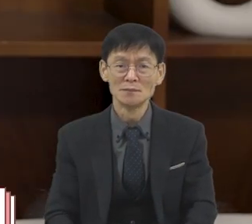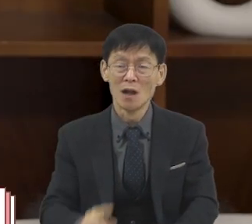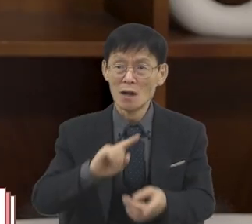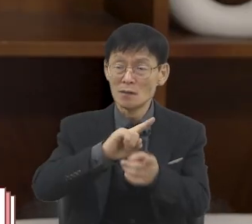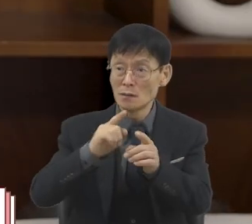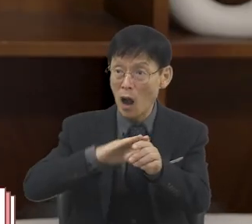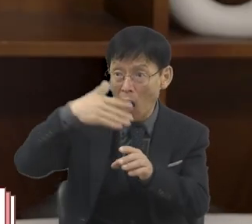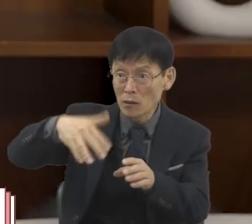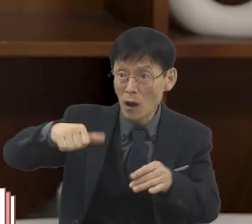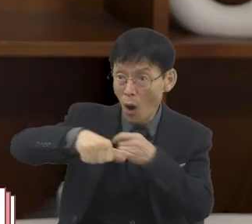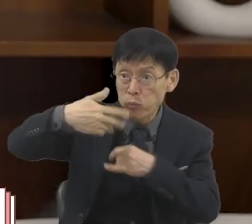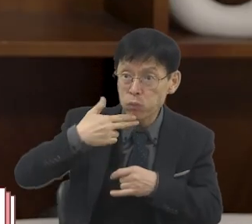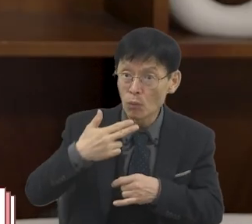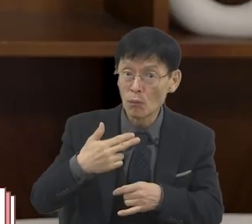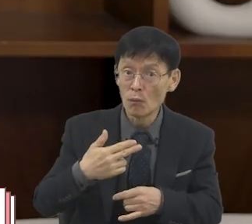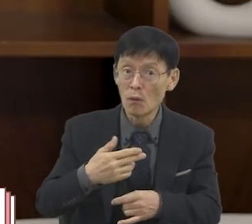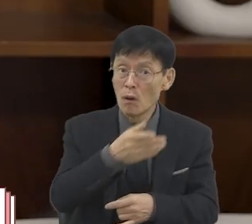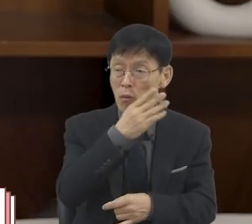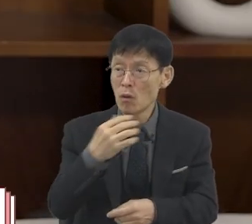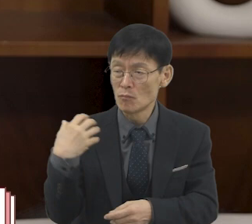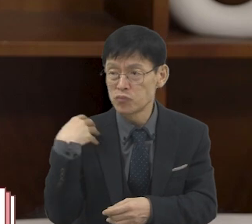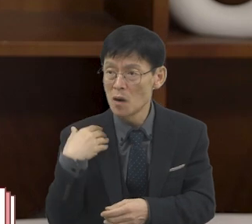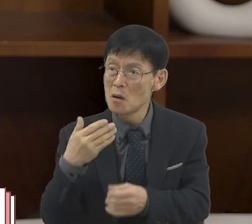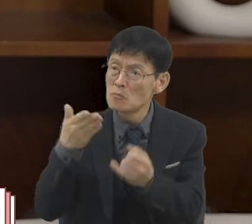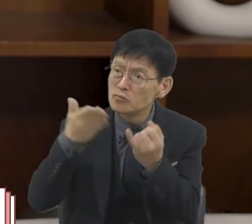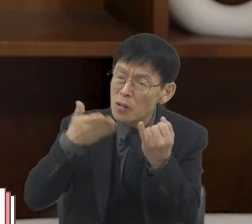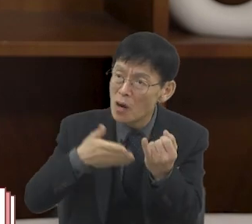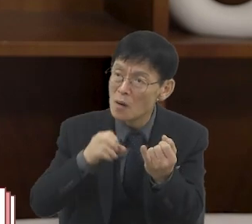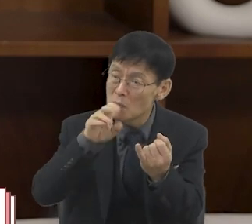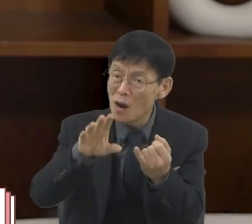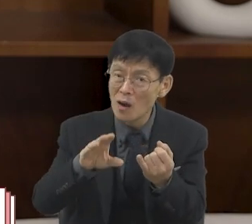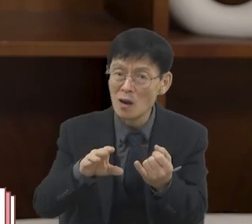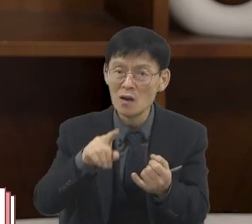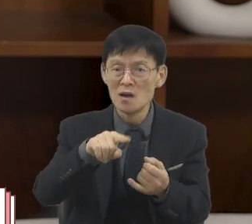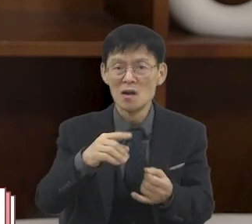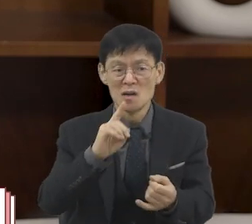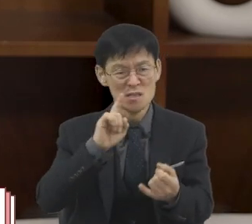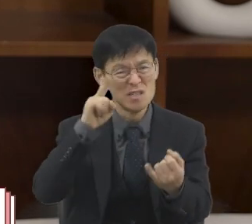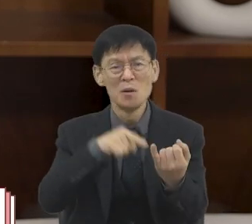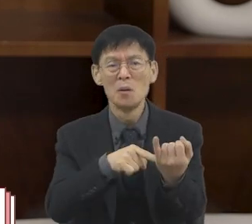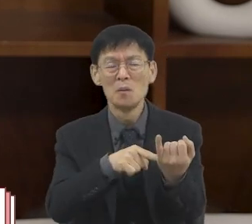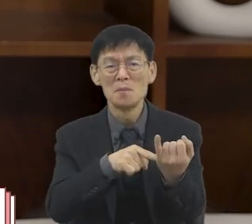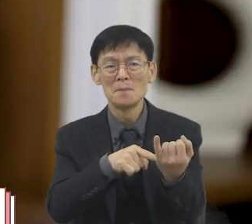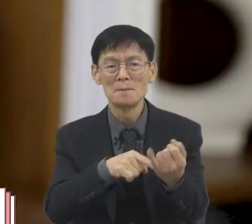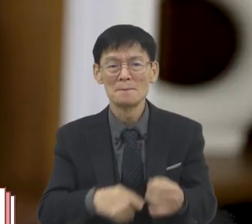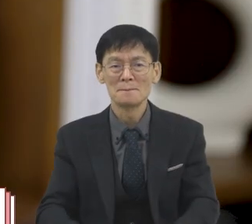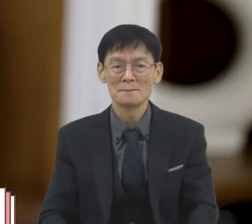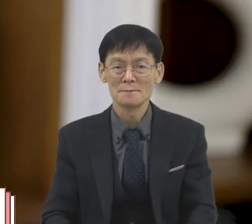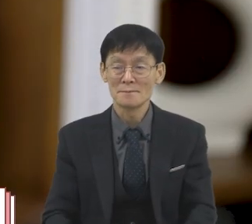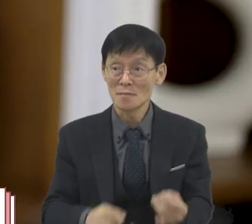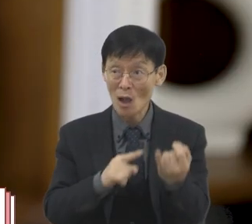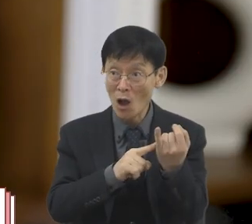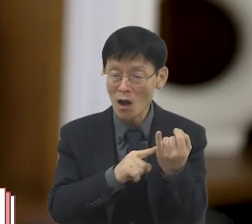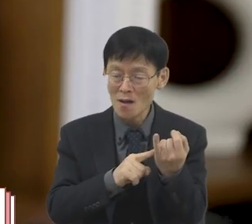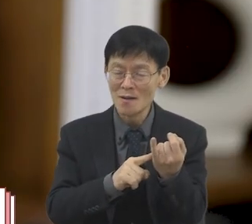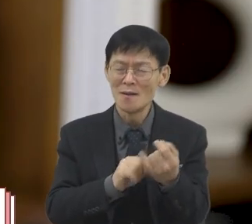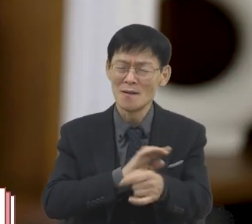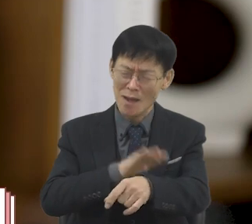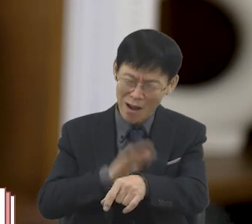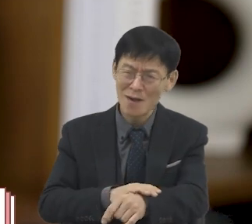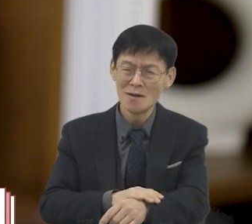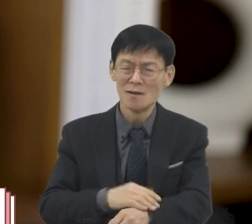서로 사랑하는 사이도 아닌데 저렇게 부담스러운 제안을 하는 건 상대방을 힘들게 합니다. 하지만 우리 지혜 씨